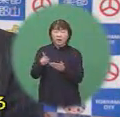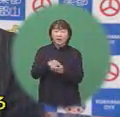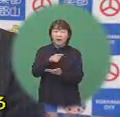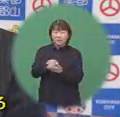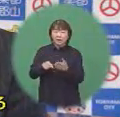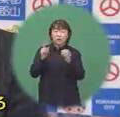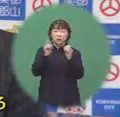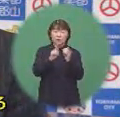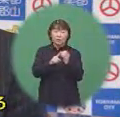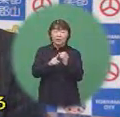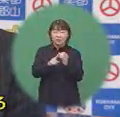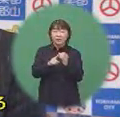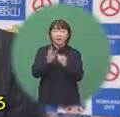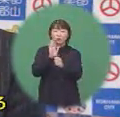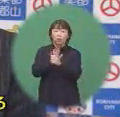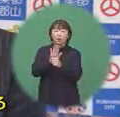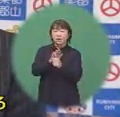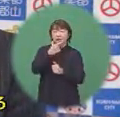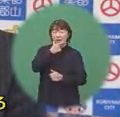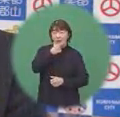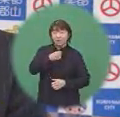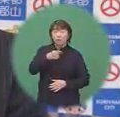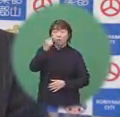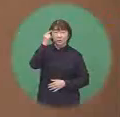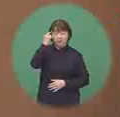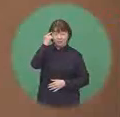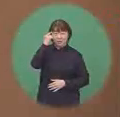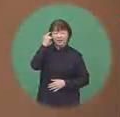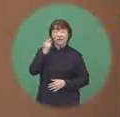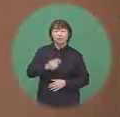手伝いできればというふうに強く思っております。